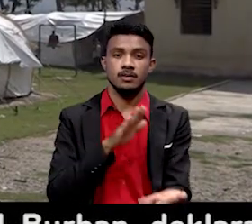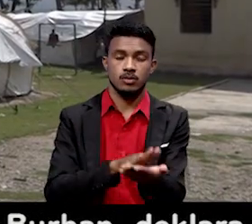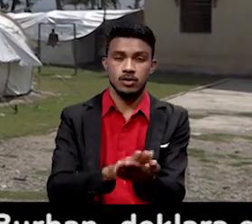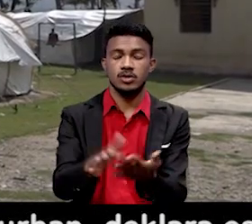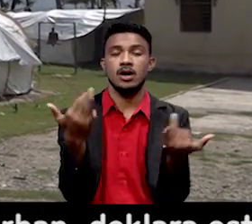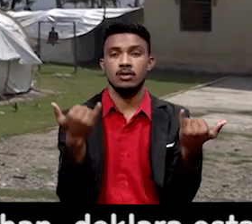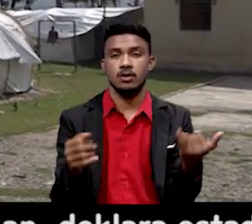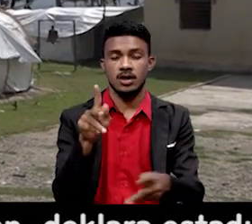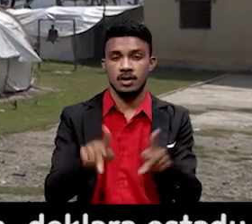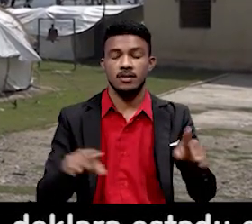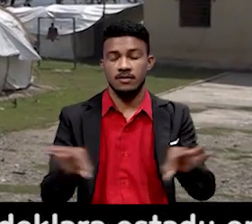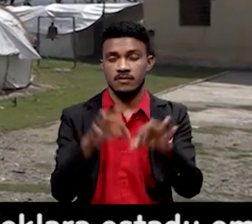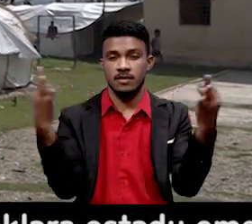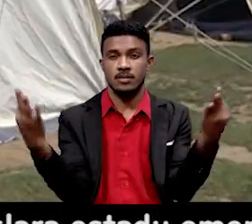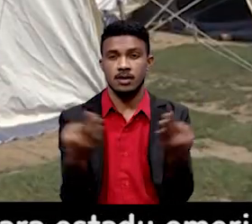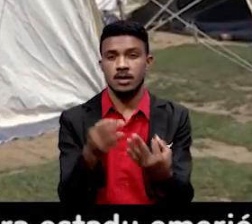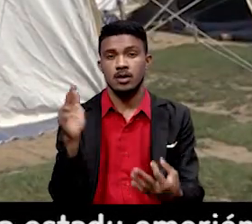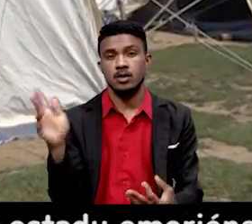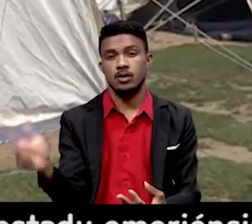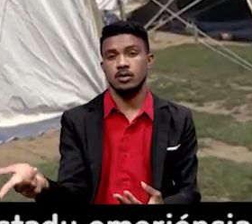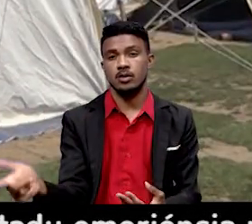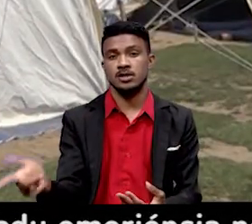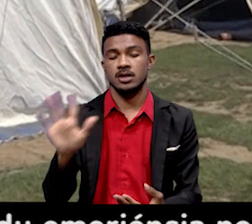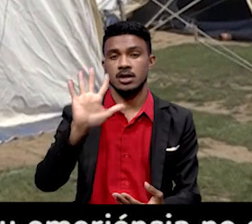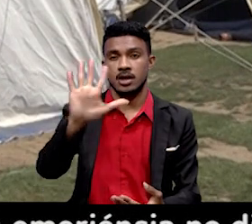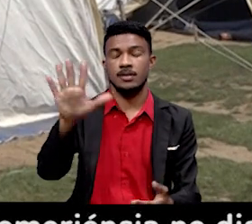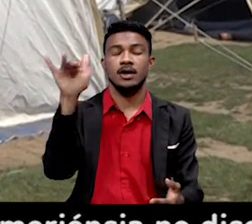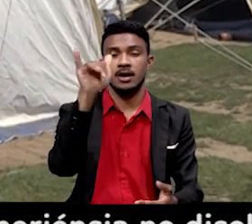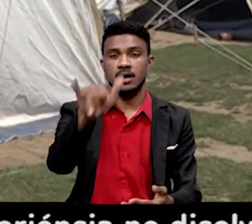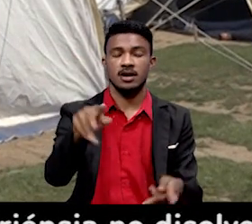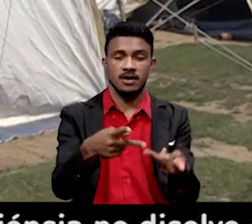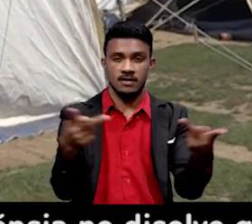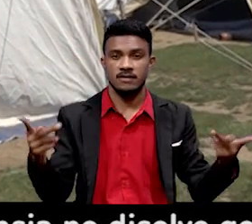agora total chefe familia 205 maksai hela ia kampu